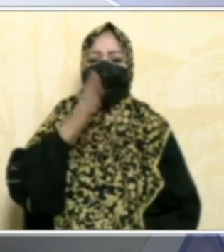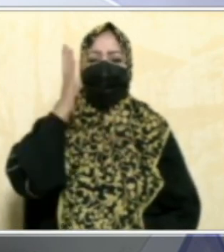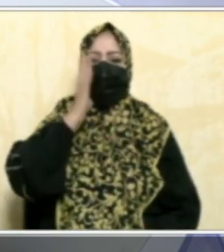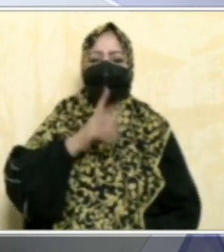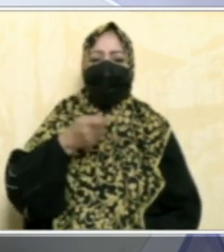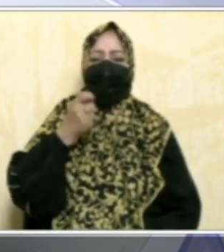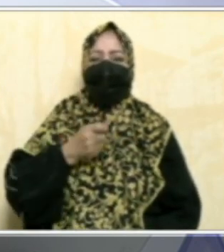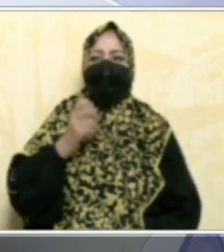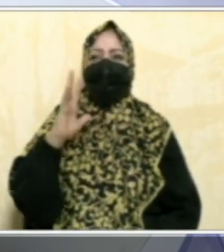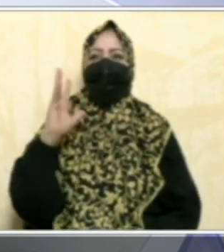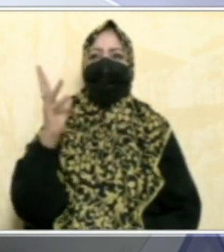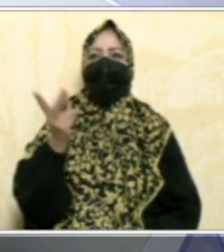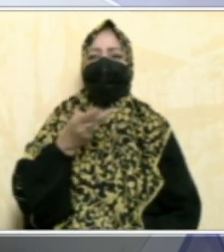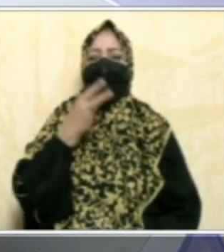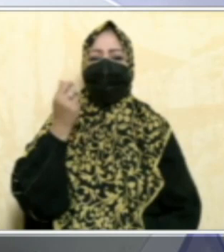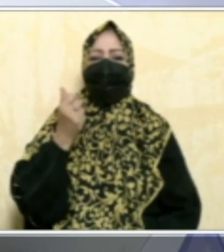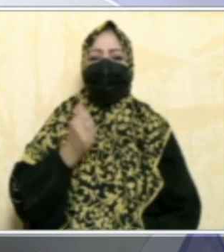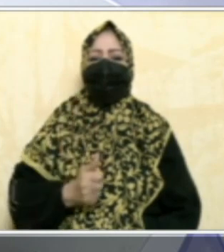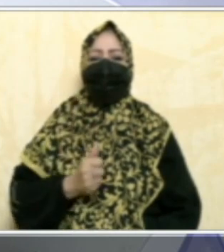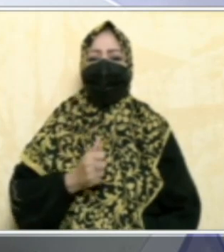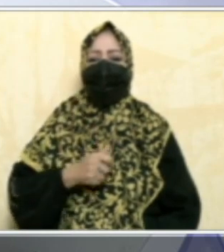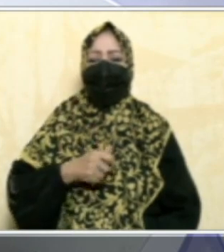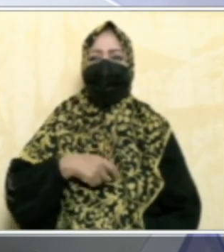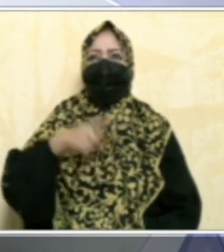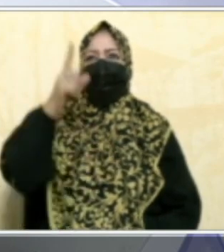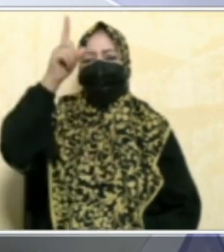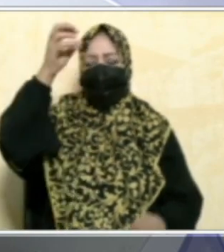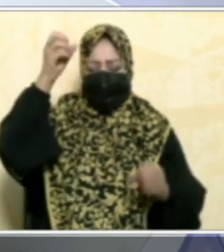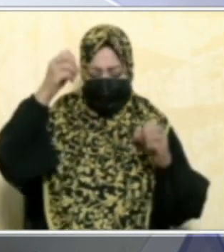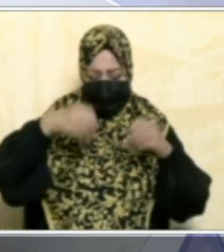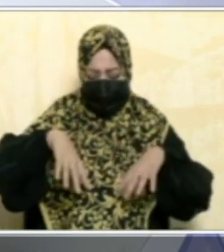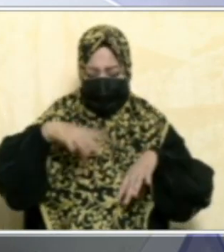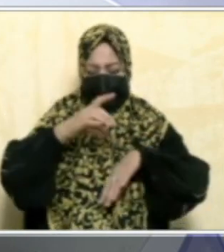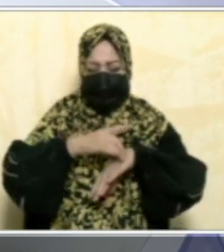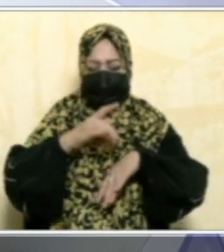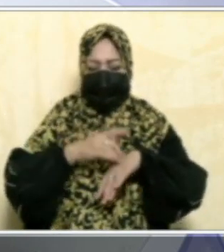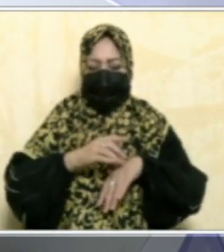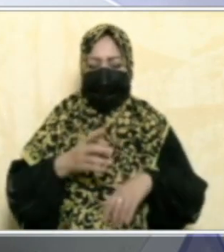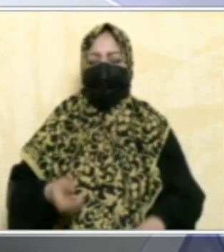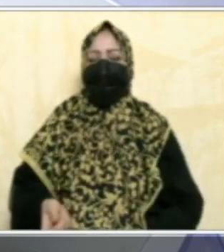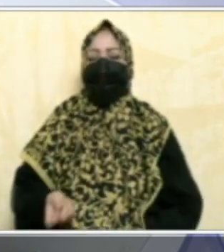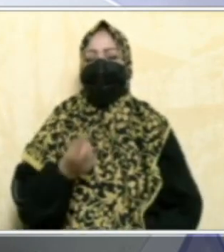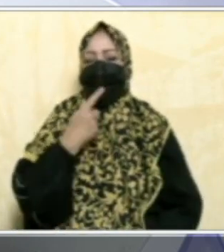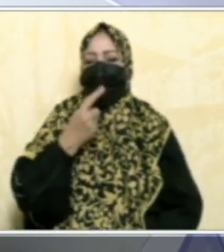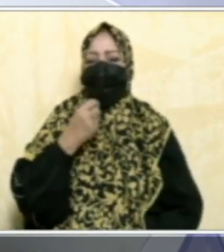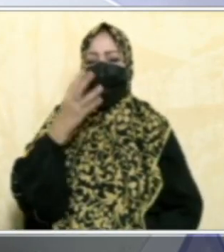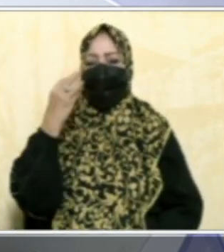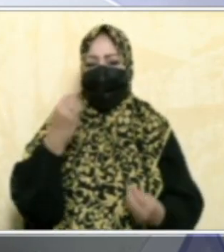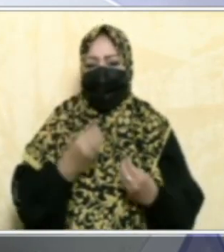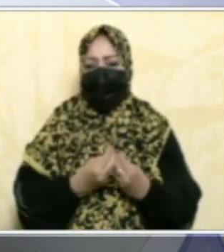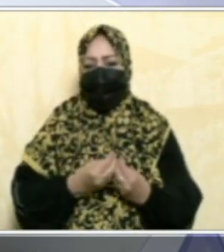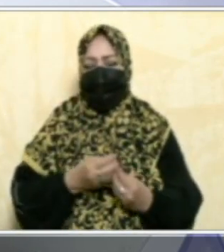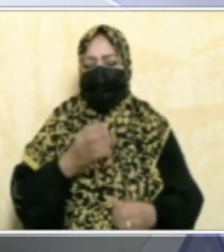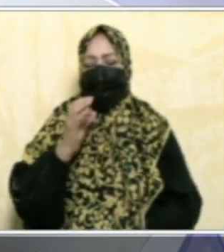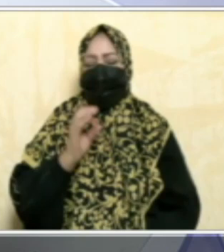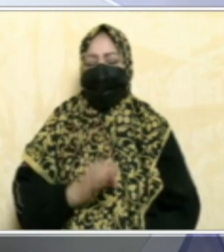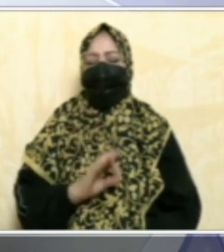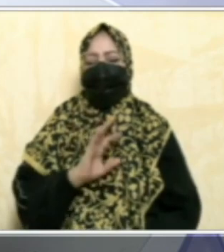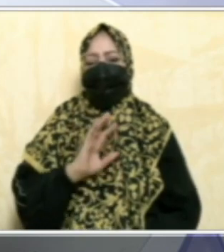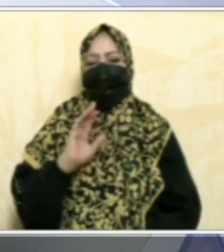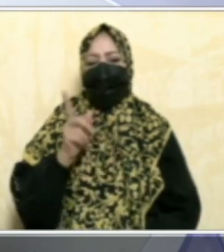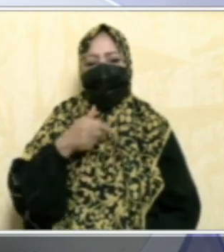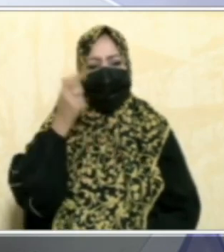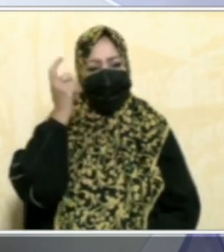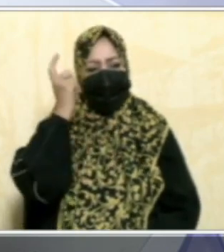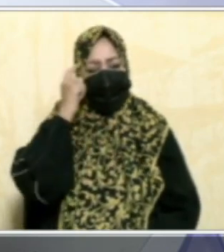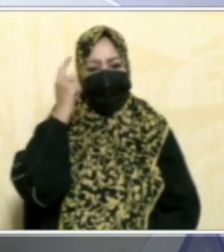داء إلا وأنزل له دواء، علمه من علمه وجهله من جهله. إن الله لم